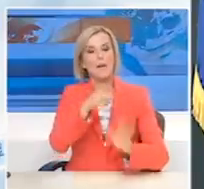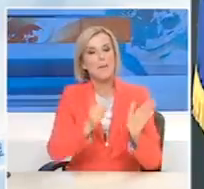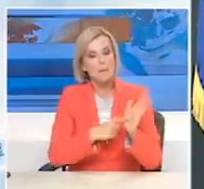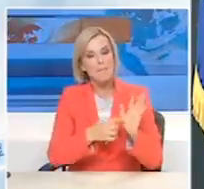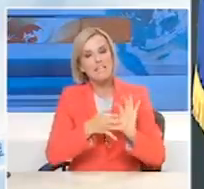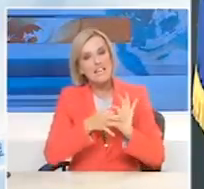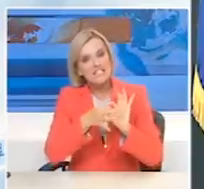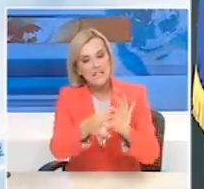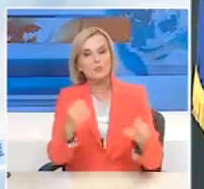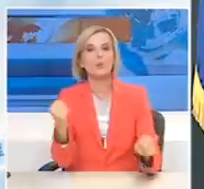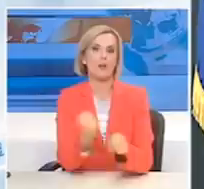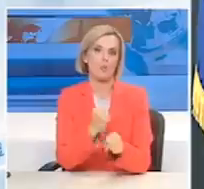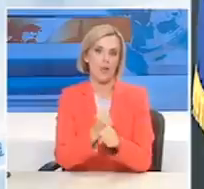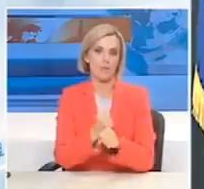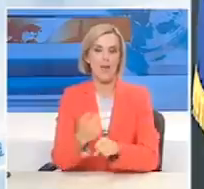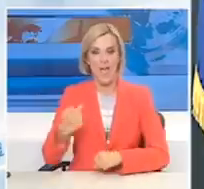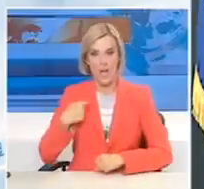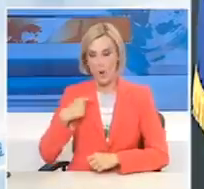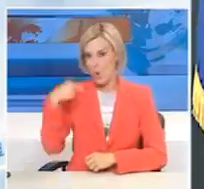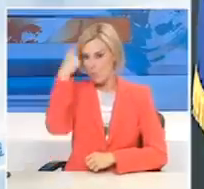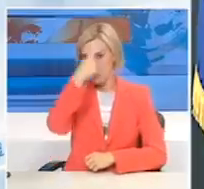να πρωταγωνιστούν. Εγώ από την καρδιά μου